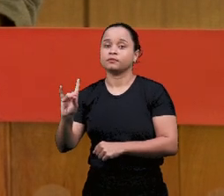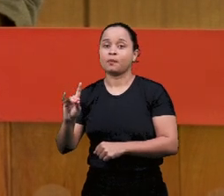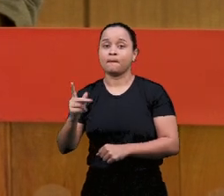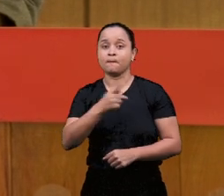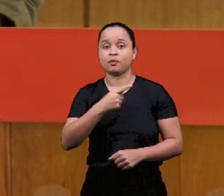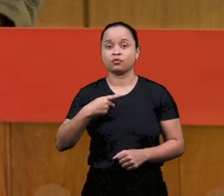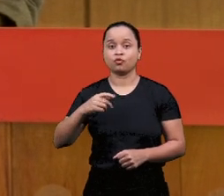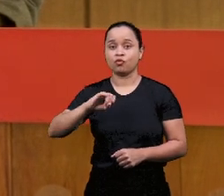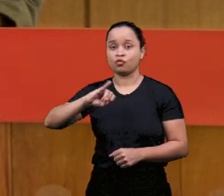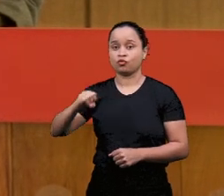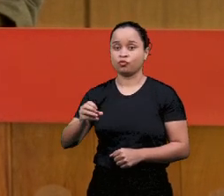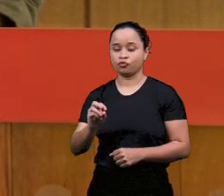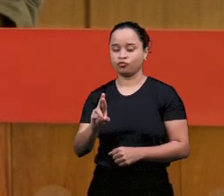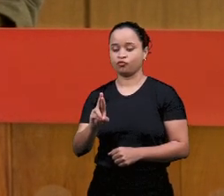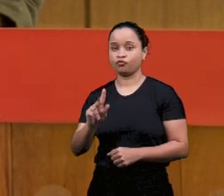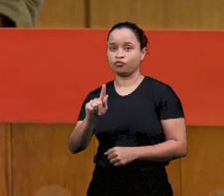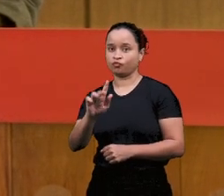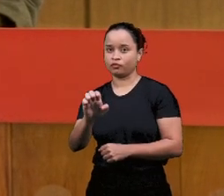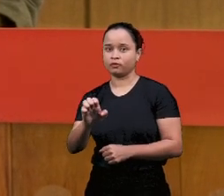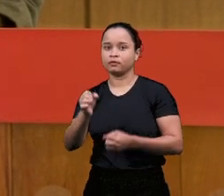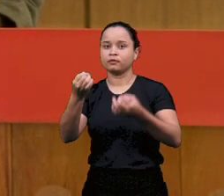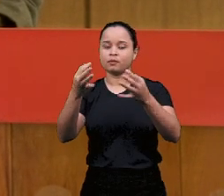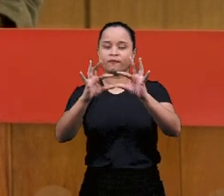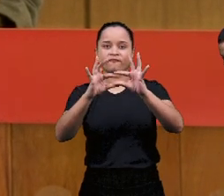ils ont dit, juste une phrase,